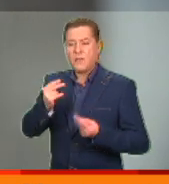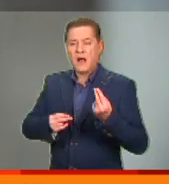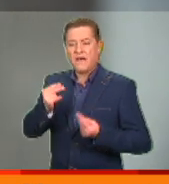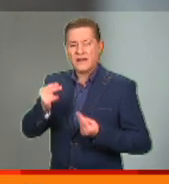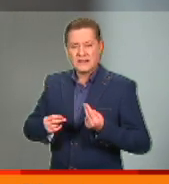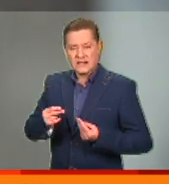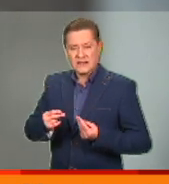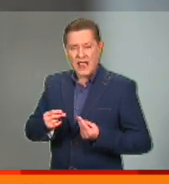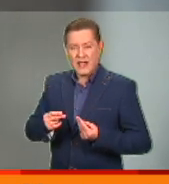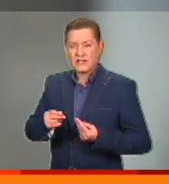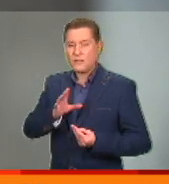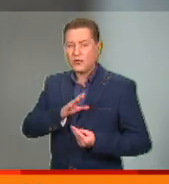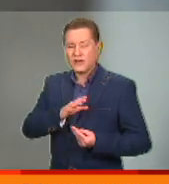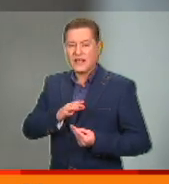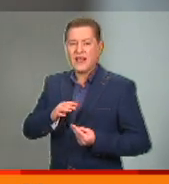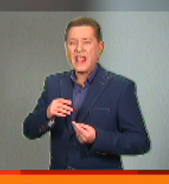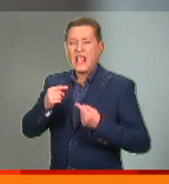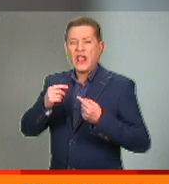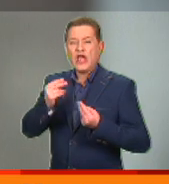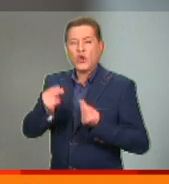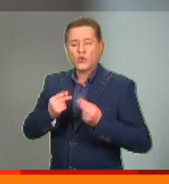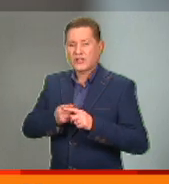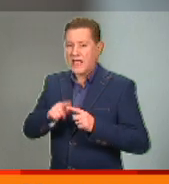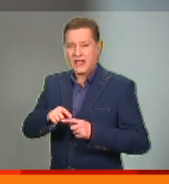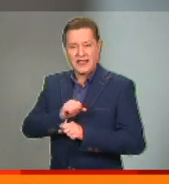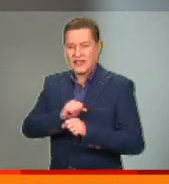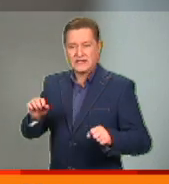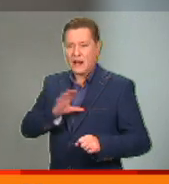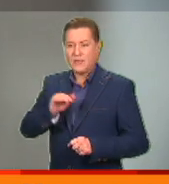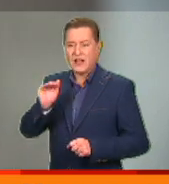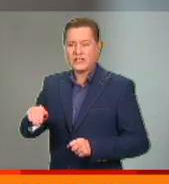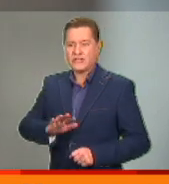Були цяцькі, які нам не можна було чіпати.